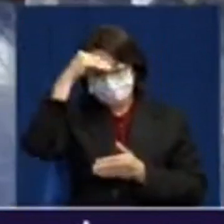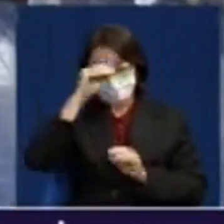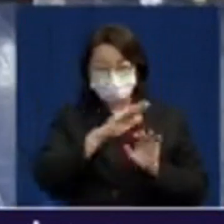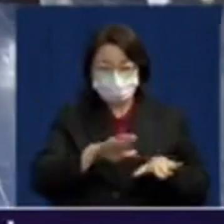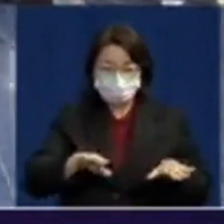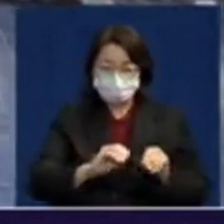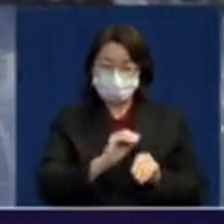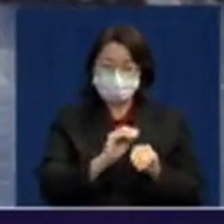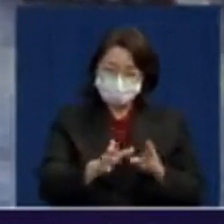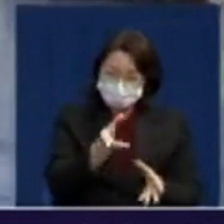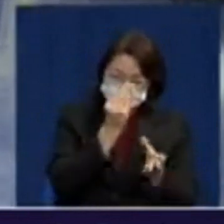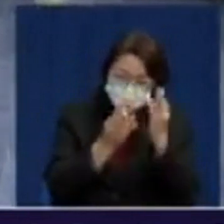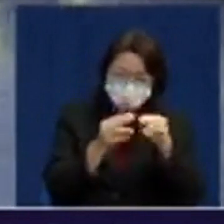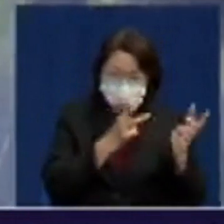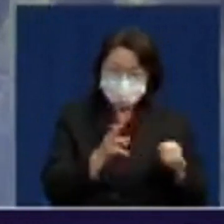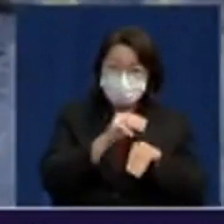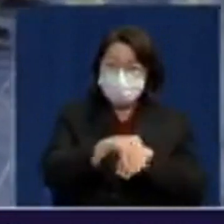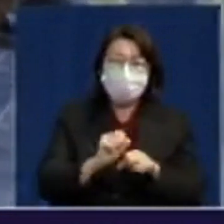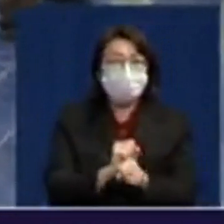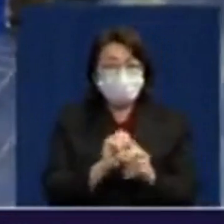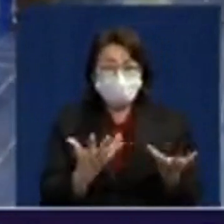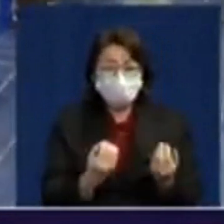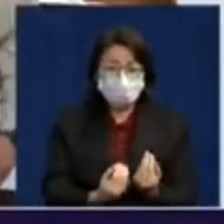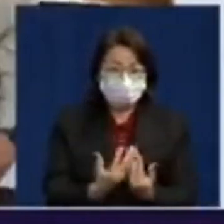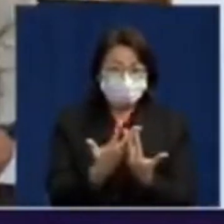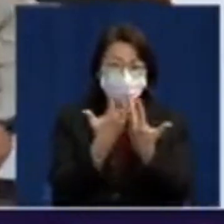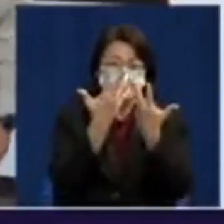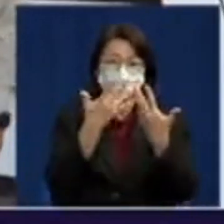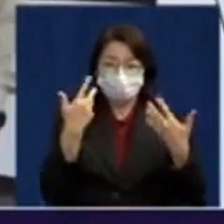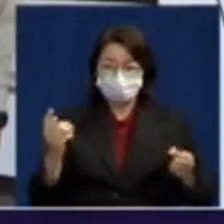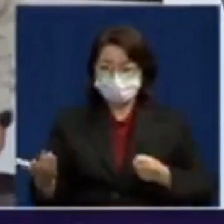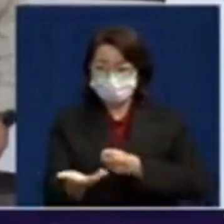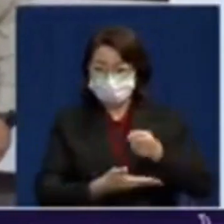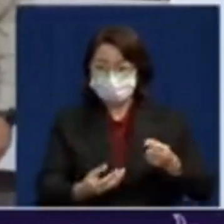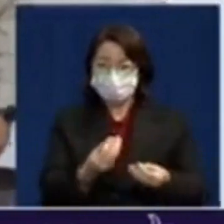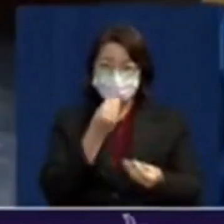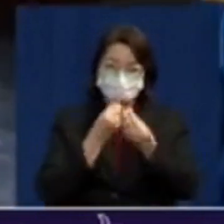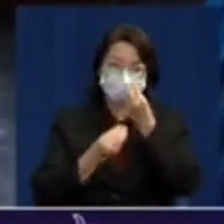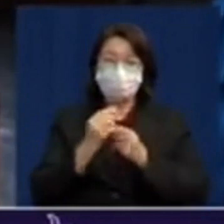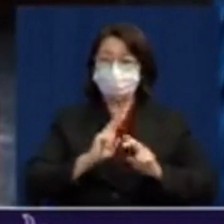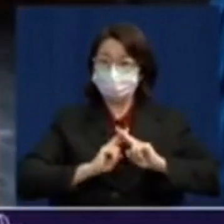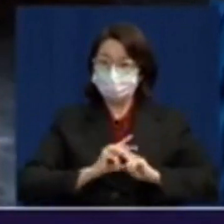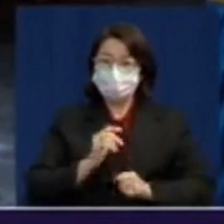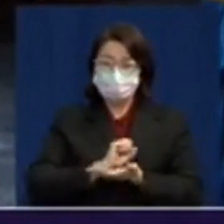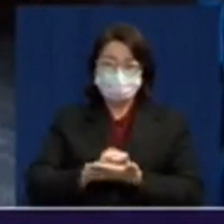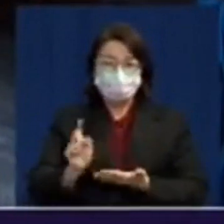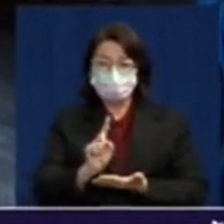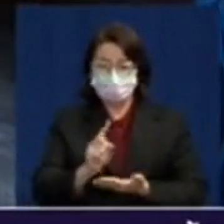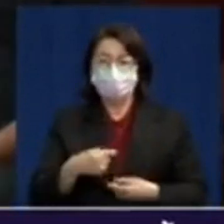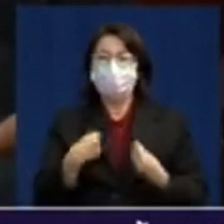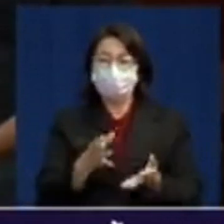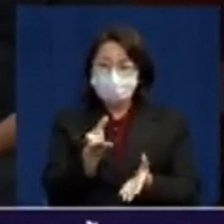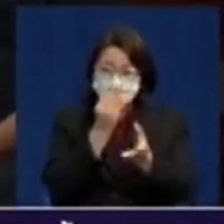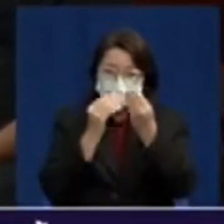ลงผลิตพืชนะคะเพื่อร่วมสนองพระราชดำริดำเนินโครงการเกษตรเพื่ออาหารกลางวันค่ะให้เกิดการเรีย